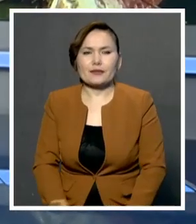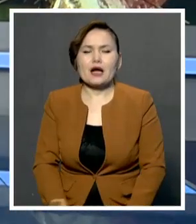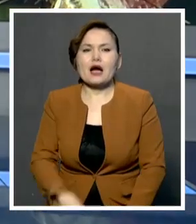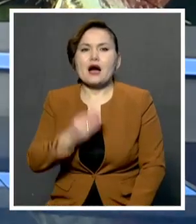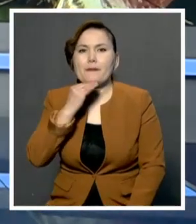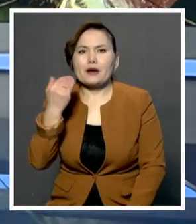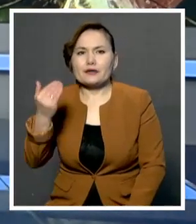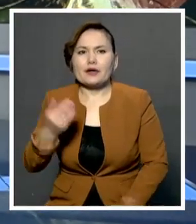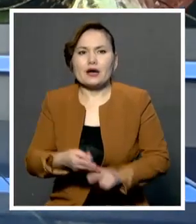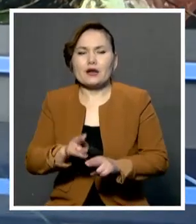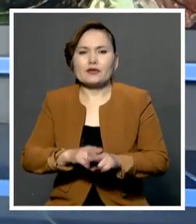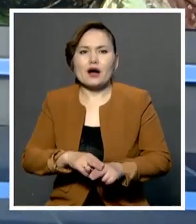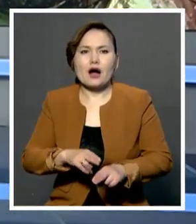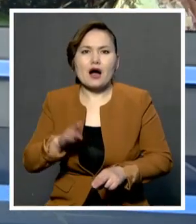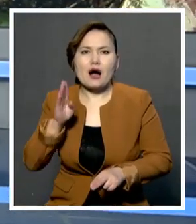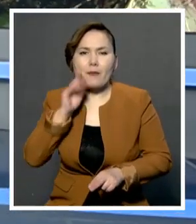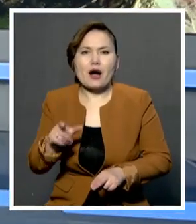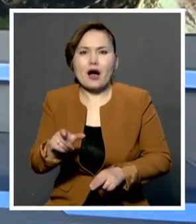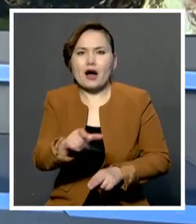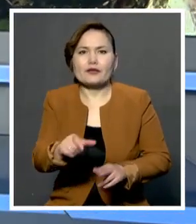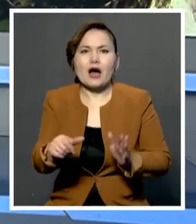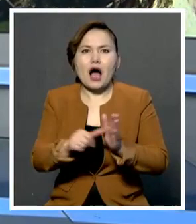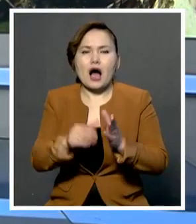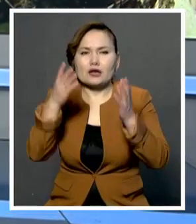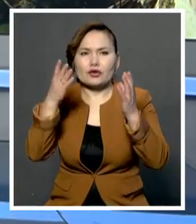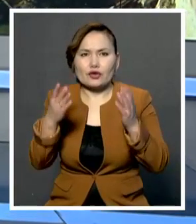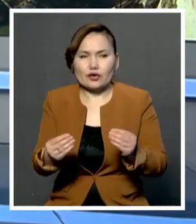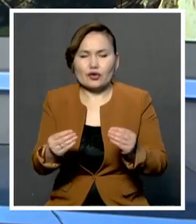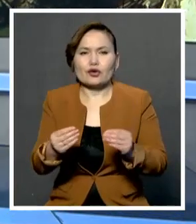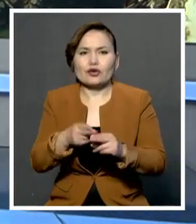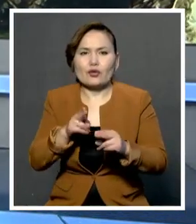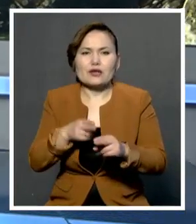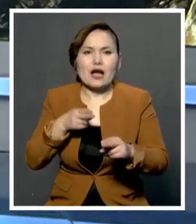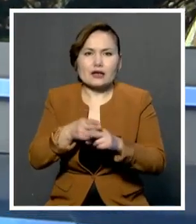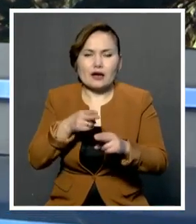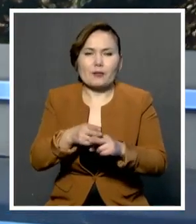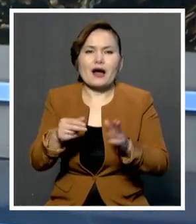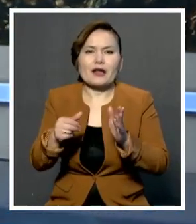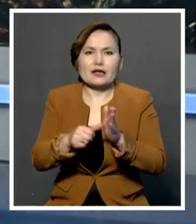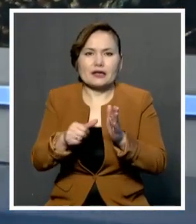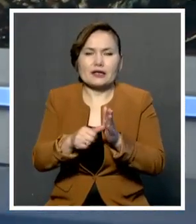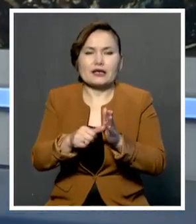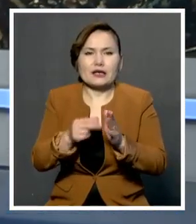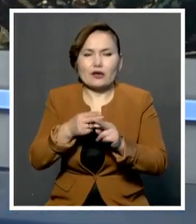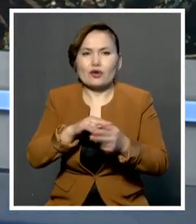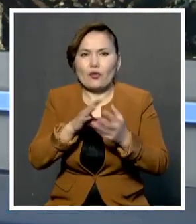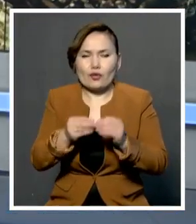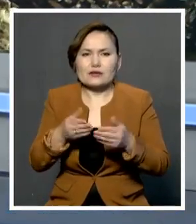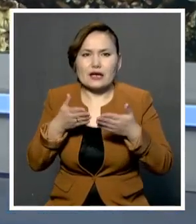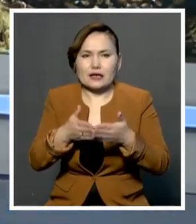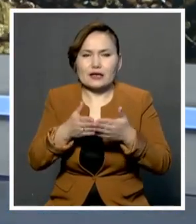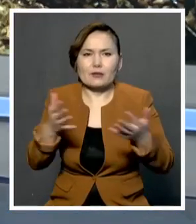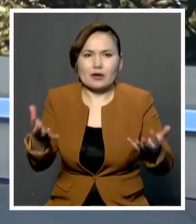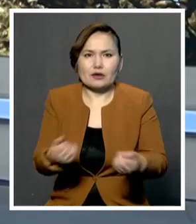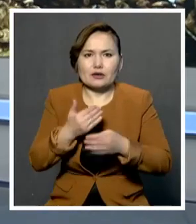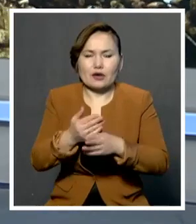Мысырда Суэц каналын 6 күн бөгіп қалған кеме қайраңнан жартылай шығарылды. Наурыздың 23-де ұзындығы 400 метрлік кеме қатты